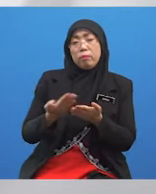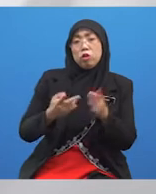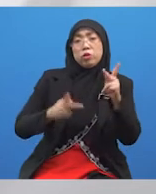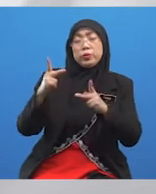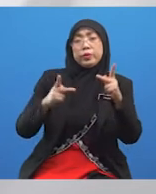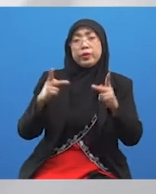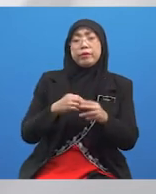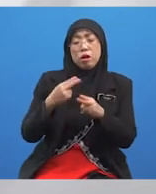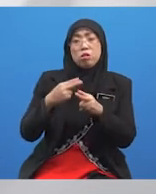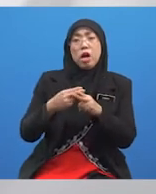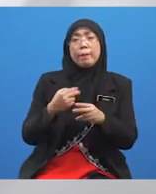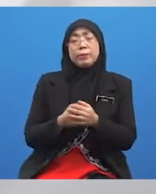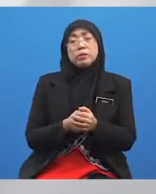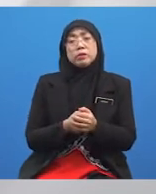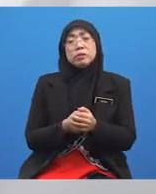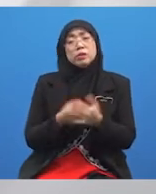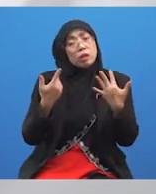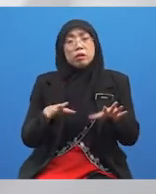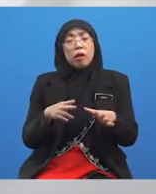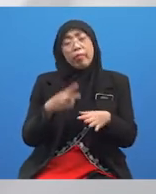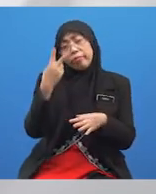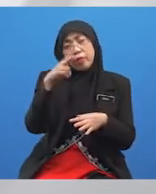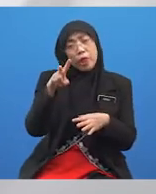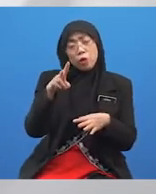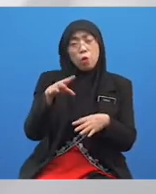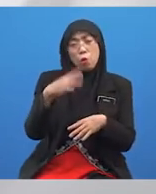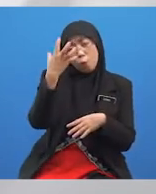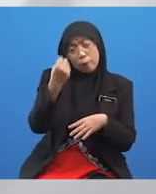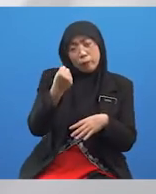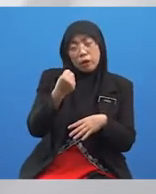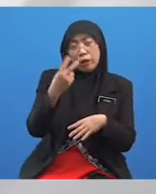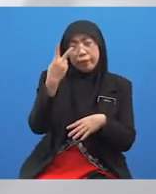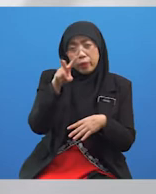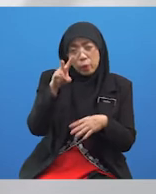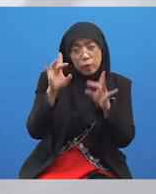berjenama setelah membuat beberapa penilaian berdasarkan maklumat yang diperoleh.